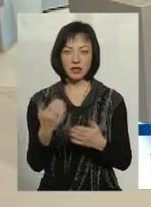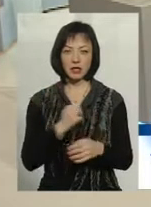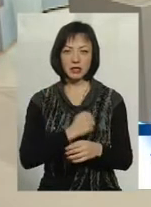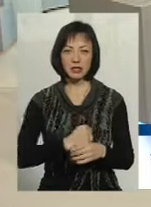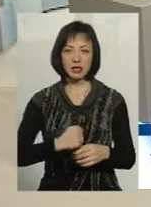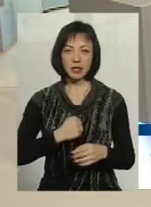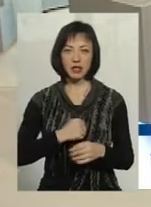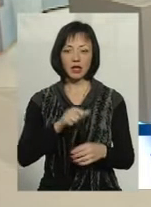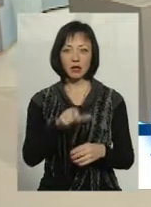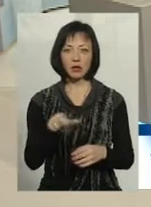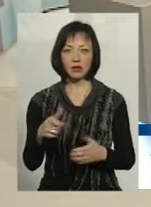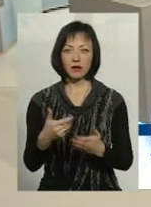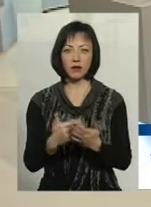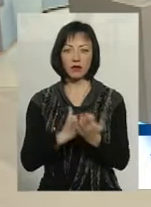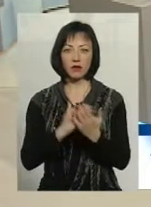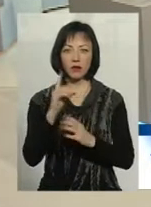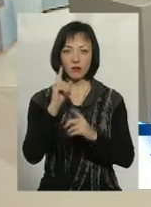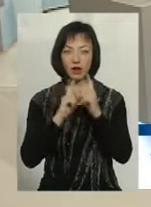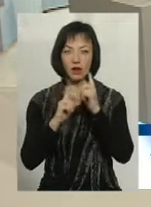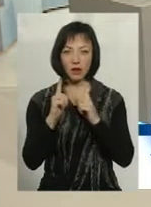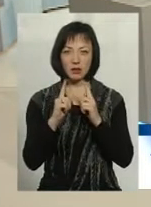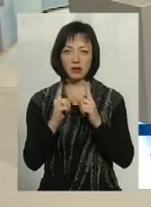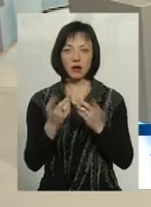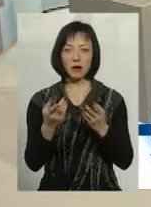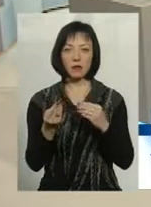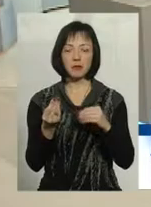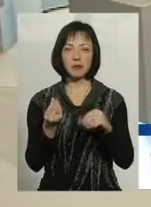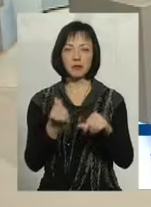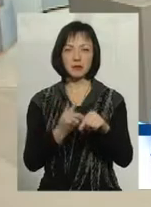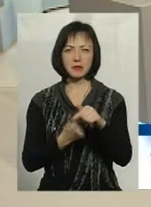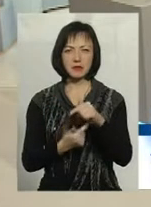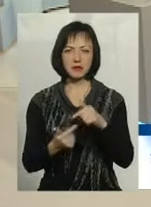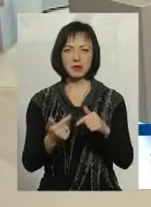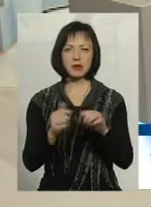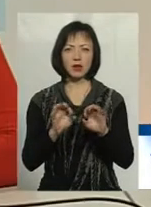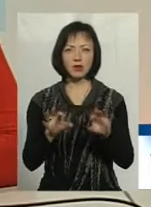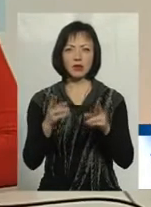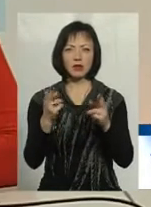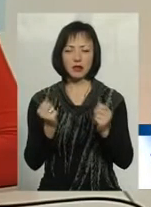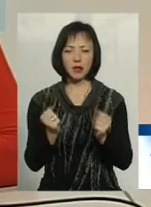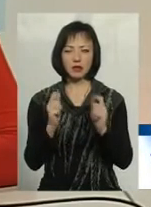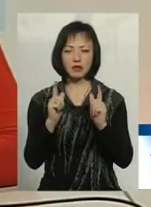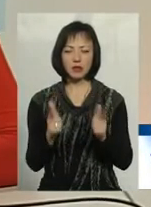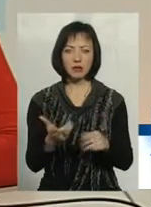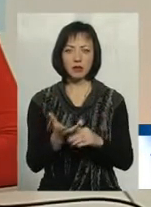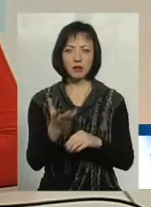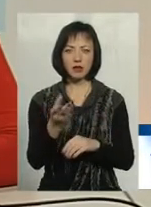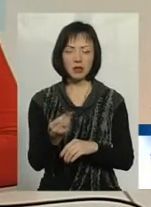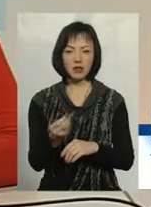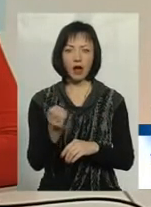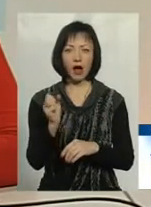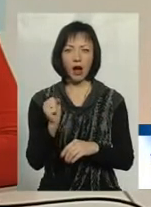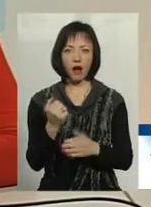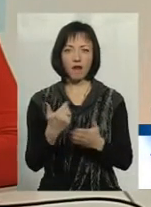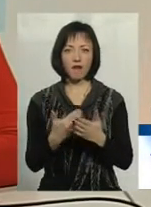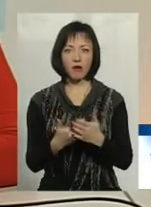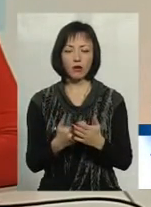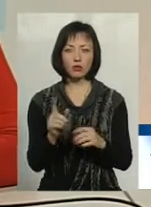зарплату. Ну, добре діло, якщо це людина, яка вже отримує 3200, якщо це пенсіонер. То яким чином? То означає, що треба, по суті, в два